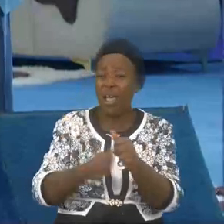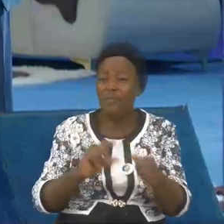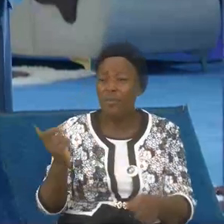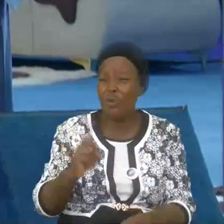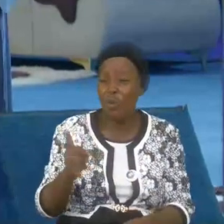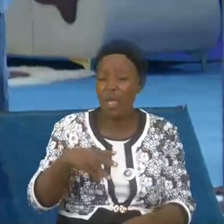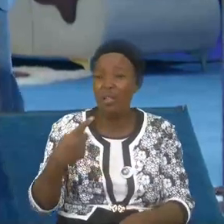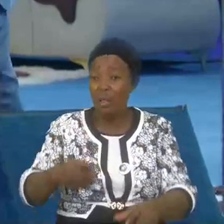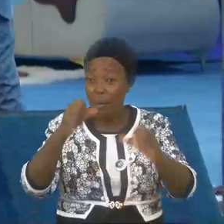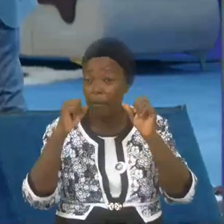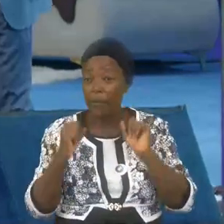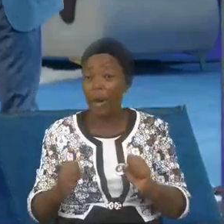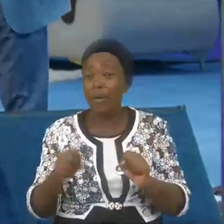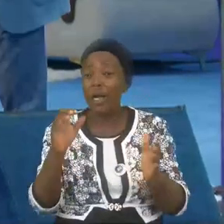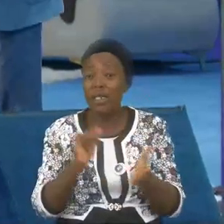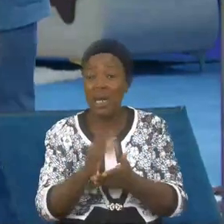partout.